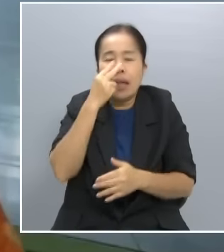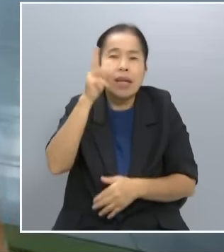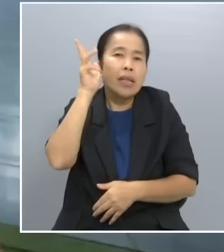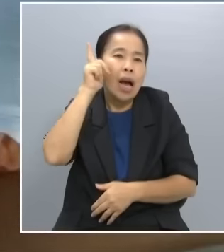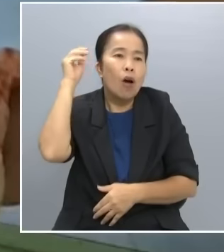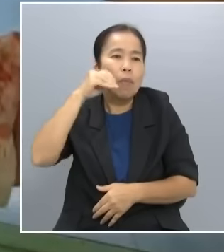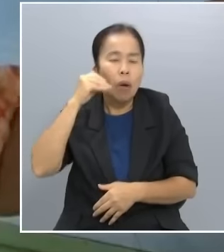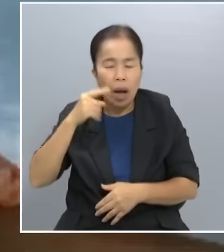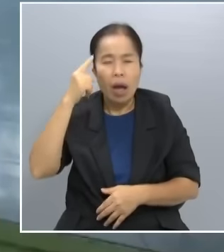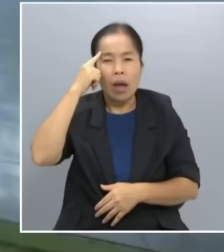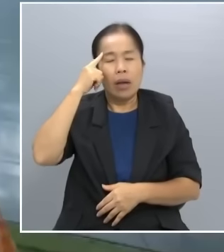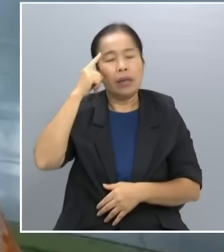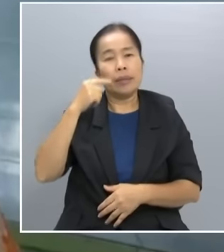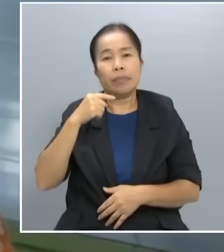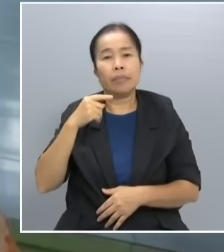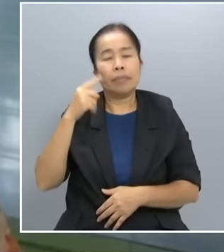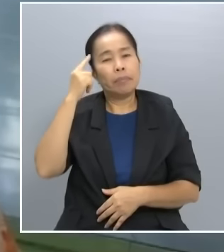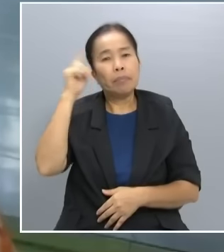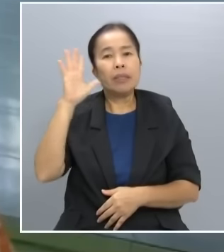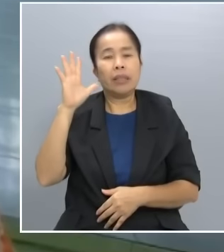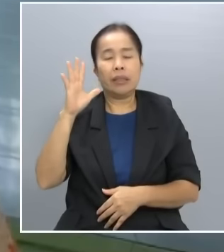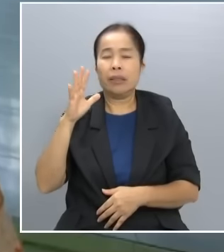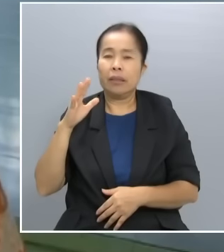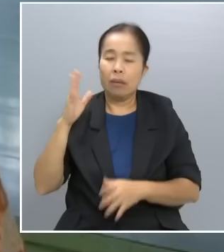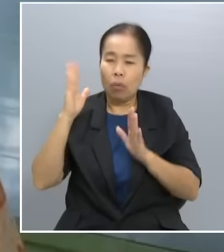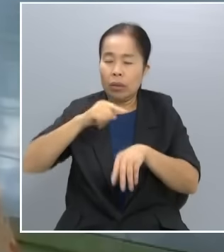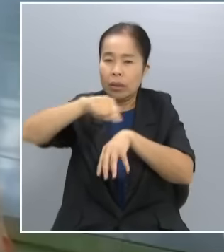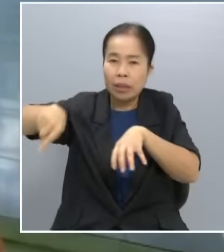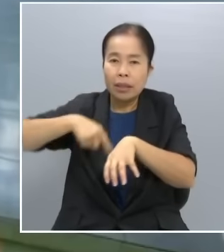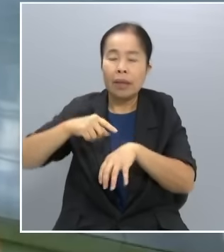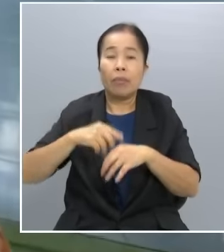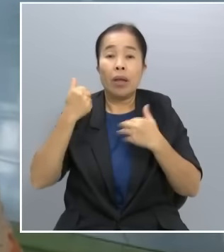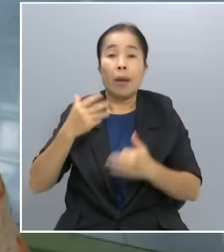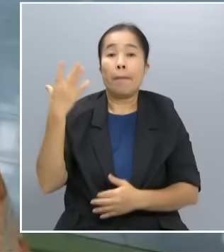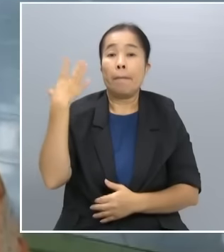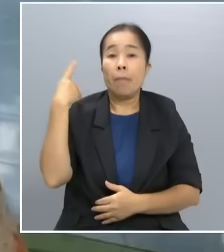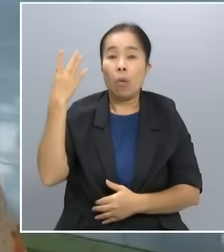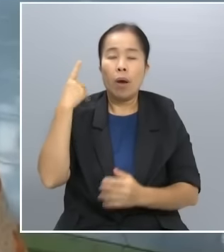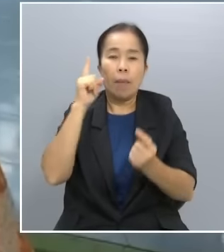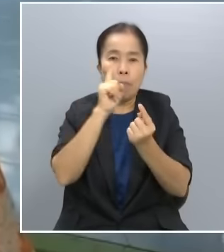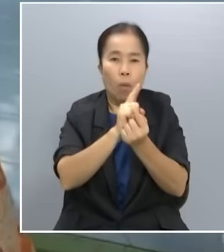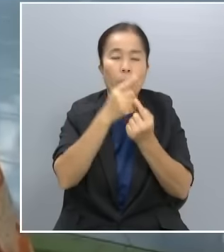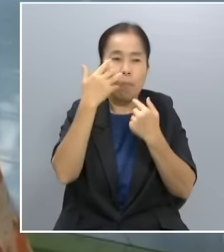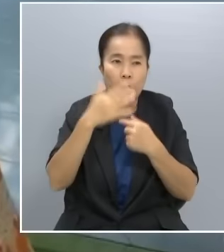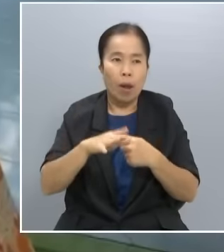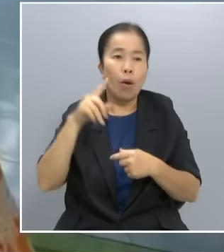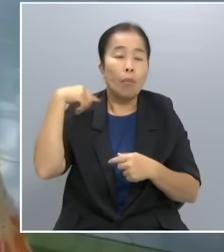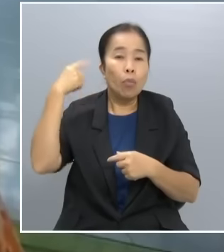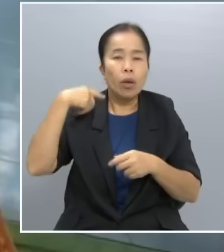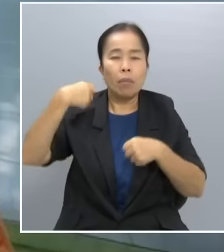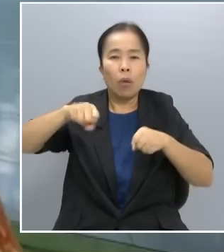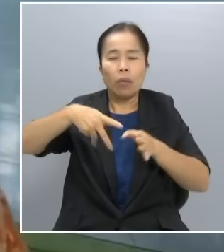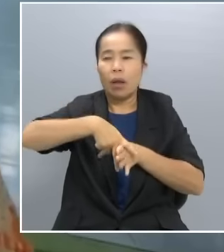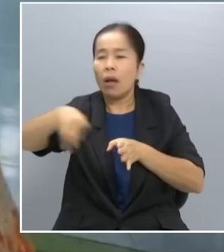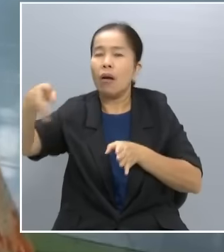คิดเลยว่าจะเจอกับตัวเองแล้วก็โทษนะฮะไม่คิดว่าจะเจอคนใกล้ตัวซึ่งเมื่อวานนี้ครับได้เจอกับทางฝั่งของคุณราตรีคนที่ถูกชิงมอเตอร์ไซค์